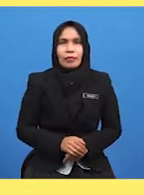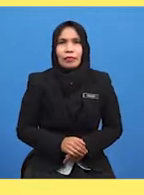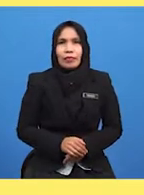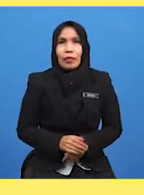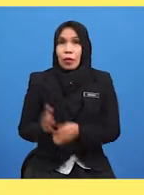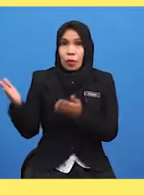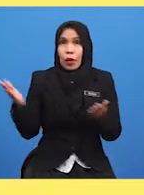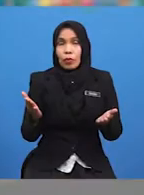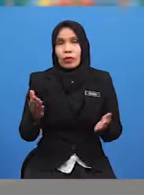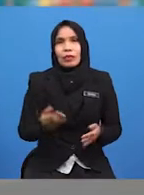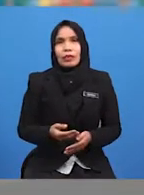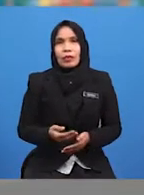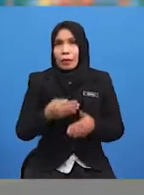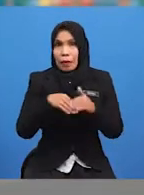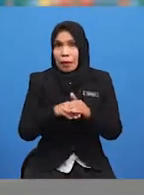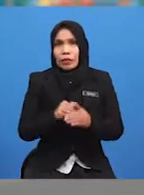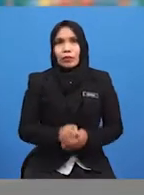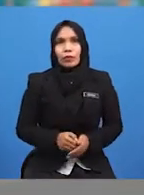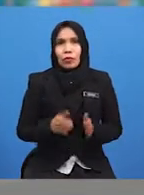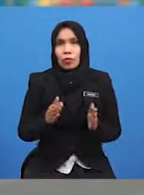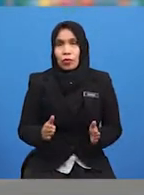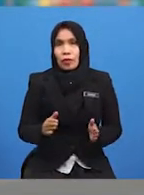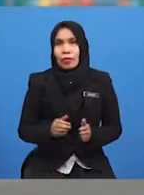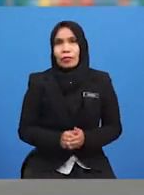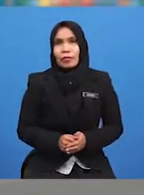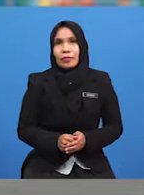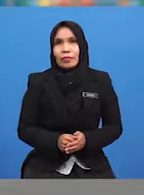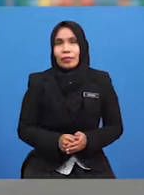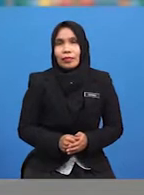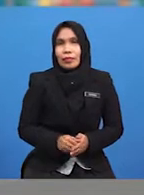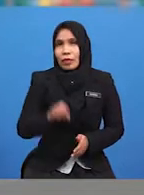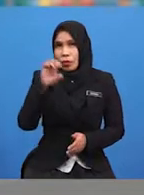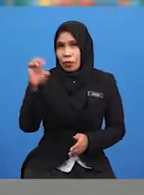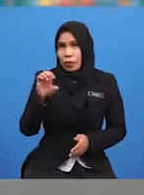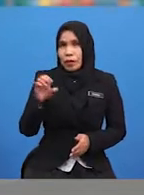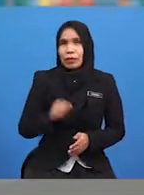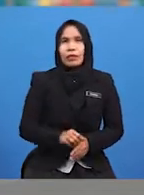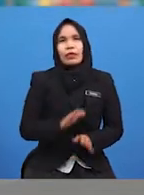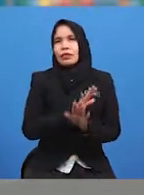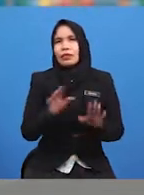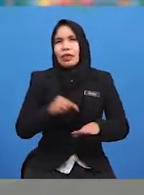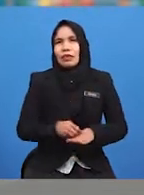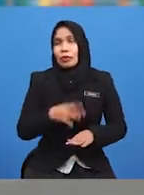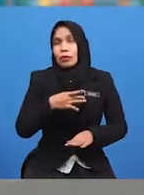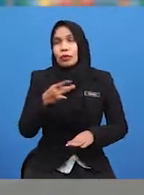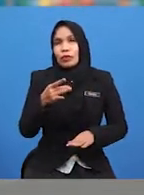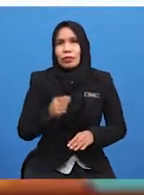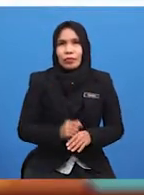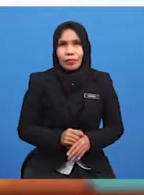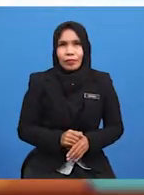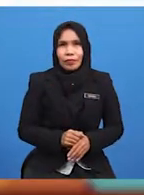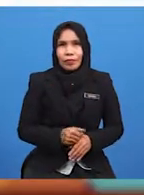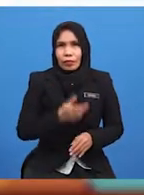disenangi oleh krisis British kuatir tindakan Sultan Ahmad ini menjejaskan kepentingan mereka di negeri-negeri Melayu